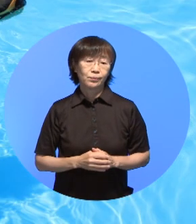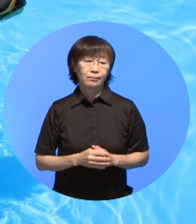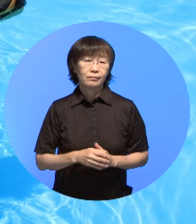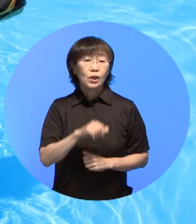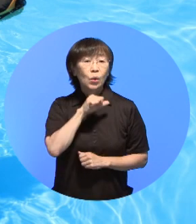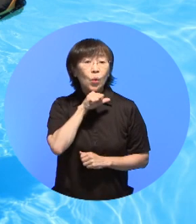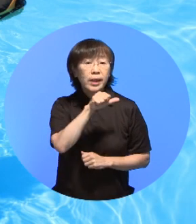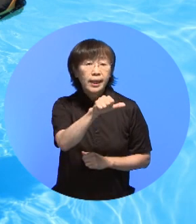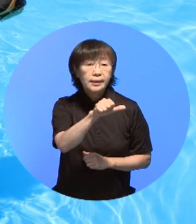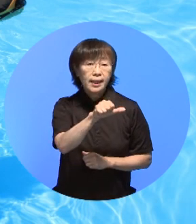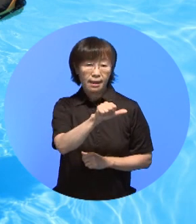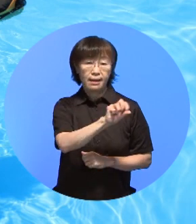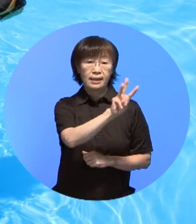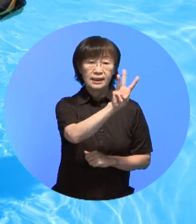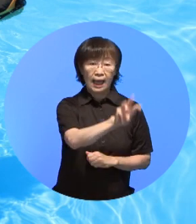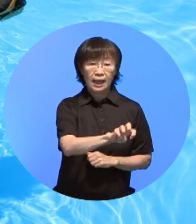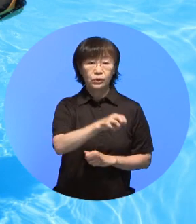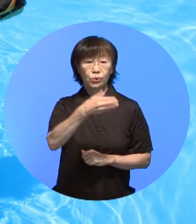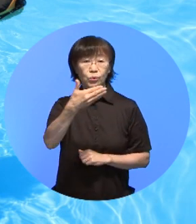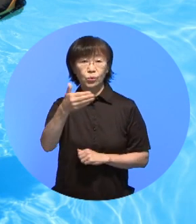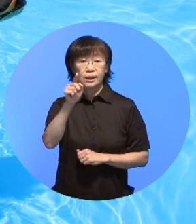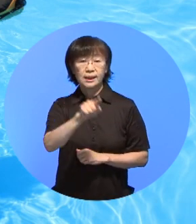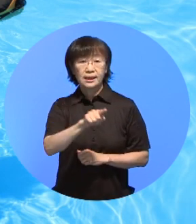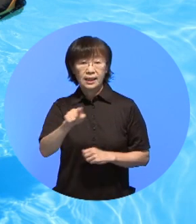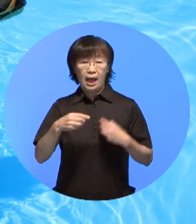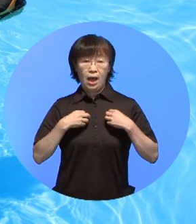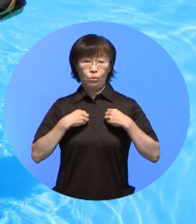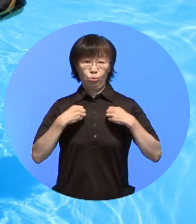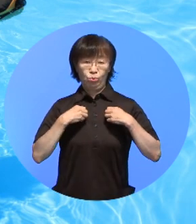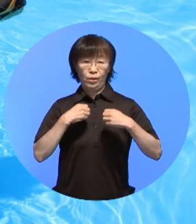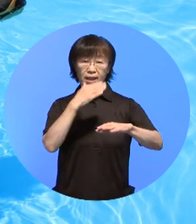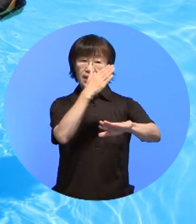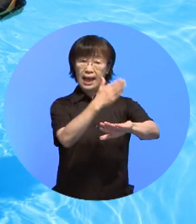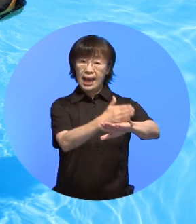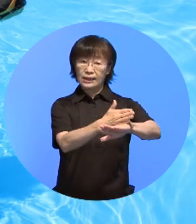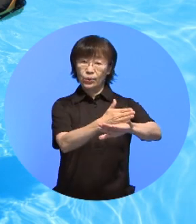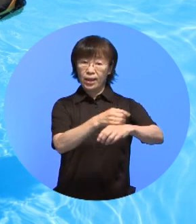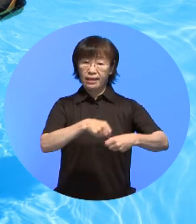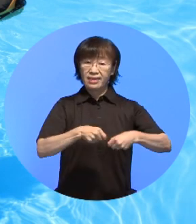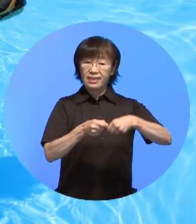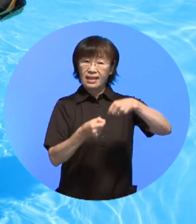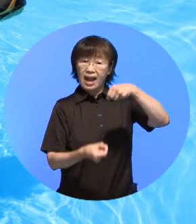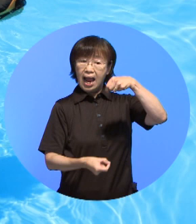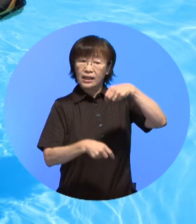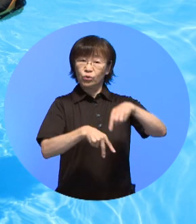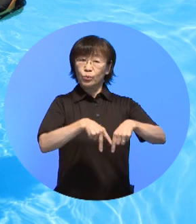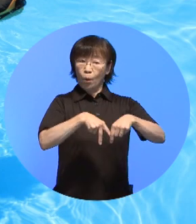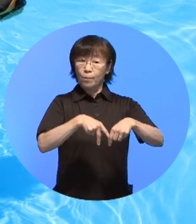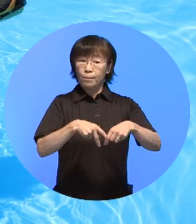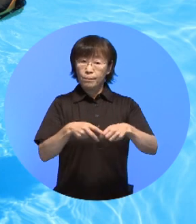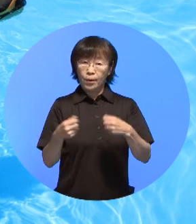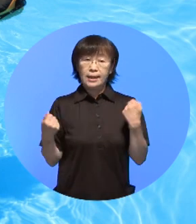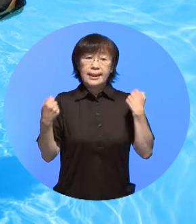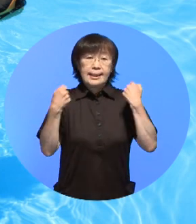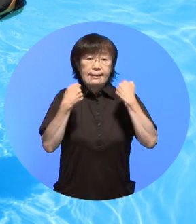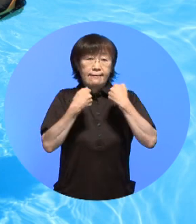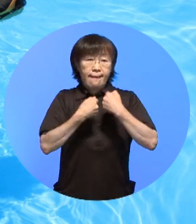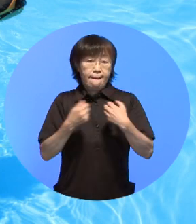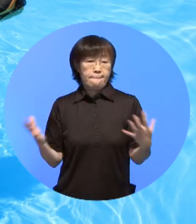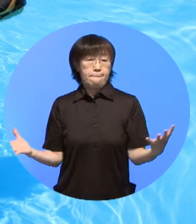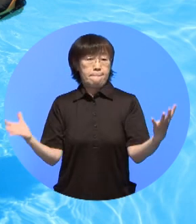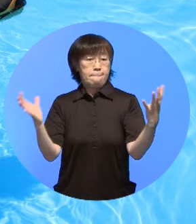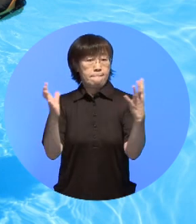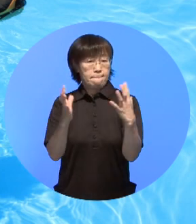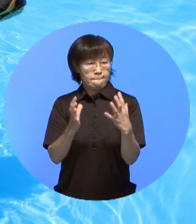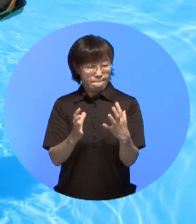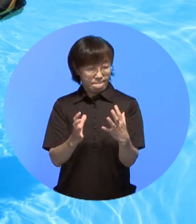実施していますこの日5年生の児童39人が普段着用している長袖長ズボン